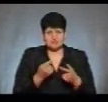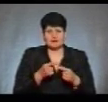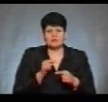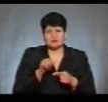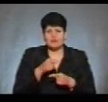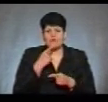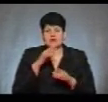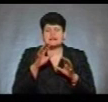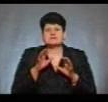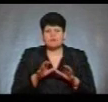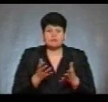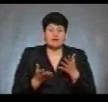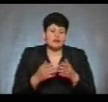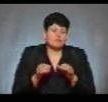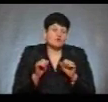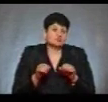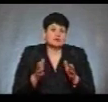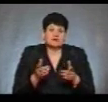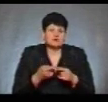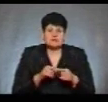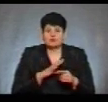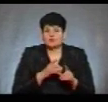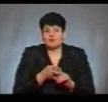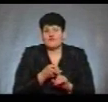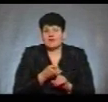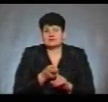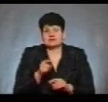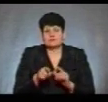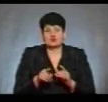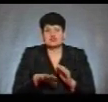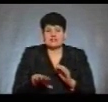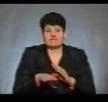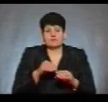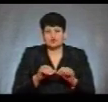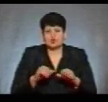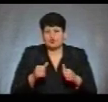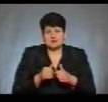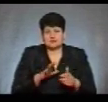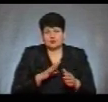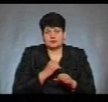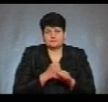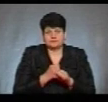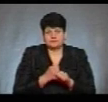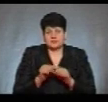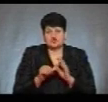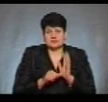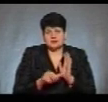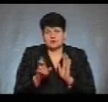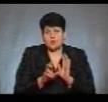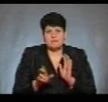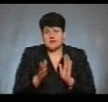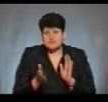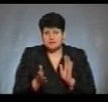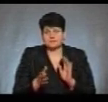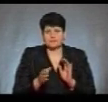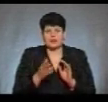закон. Але, можливо, я думаю, це було пов'язано з тим, що десь дільничні виборчі комісії, оскільки вони були сформовані практично 16 березня, так?